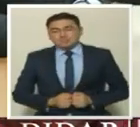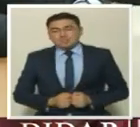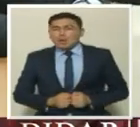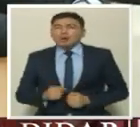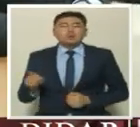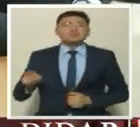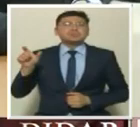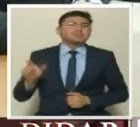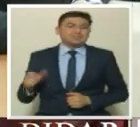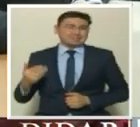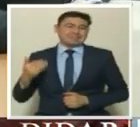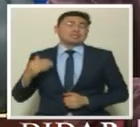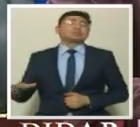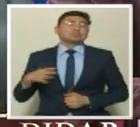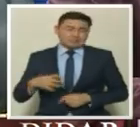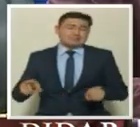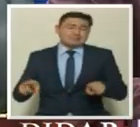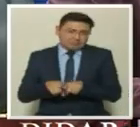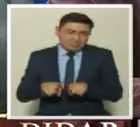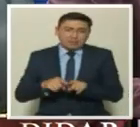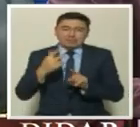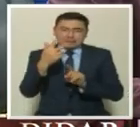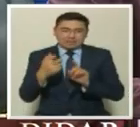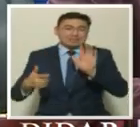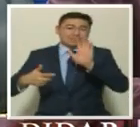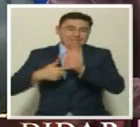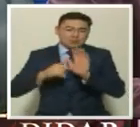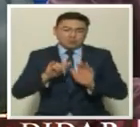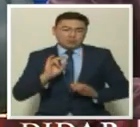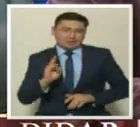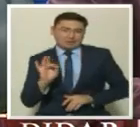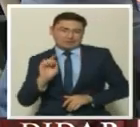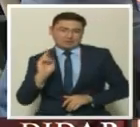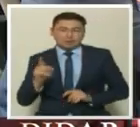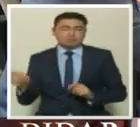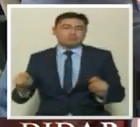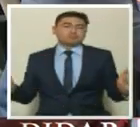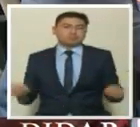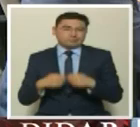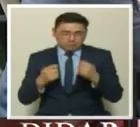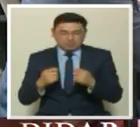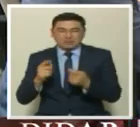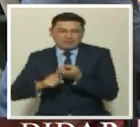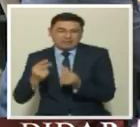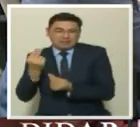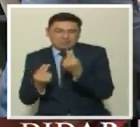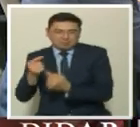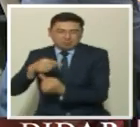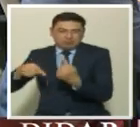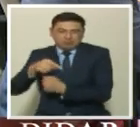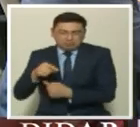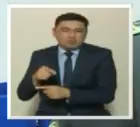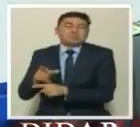задержанный гражданин ранее привлекался по статье 307 УК РК за организацию незаконного игорного бизнеса на территории